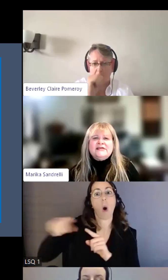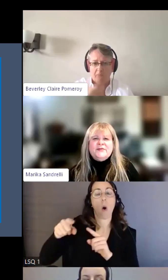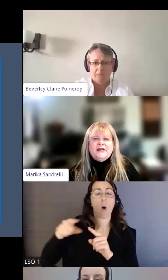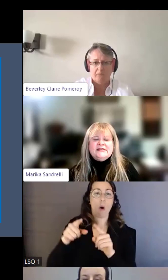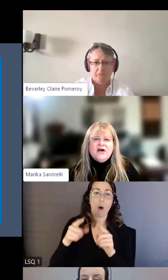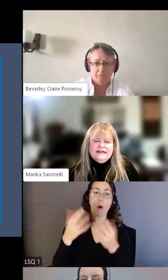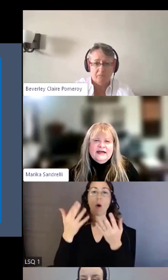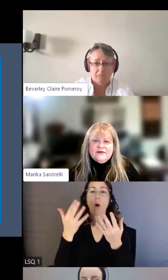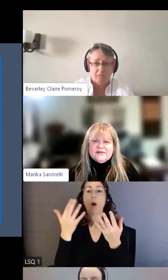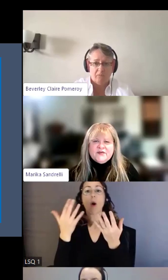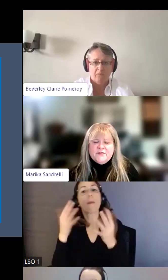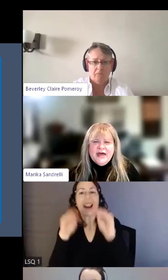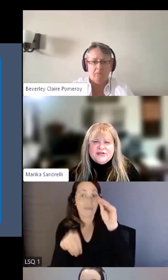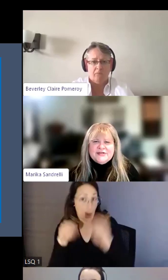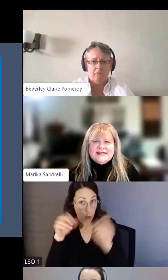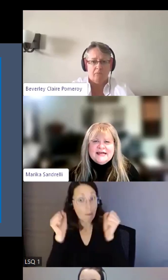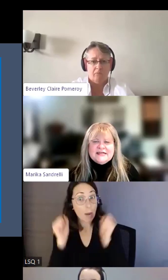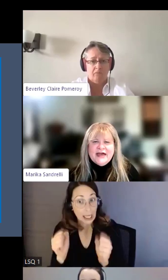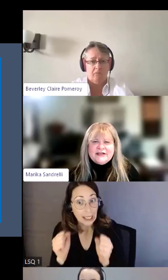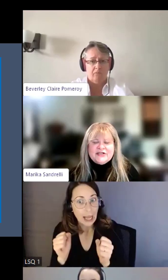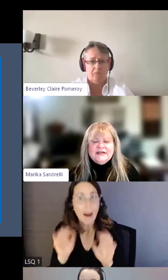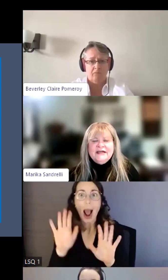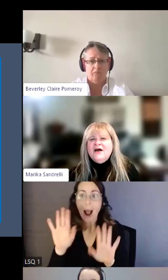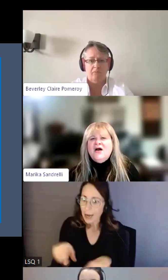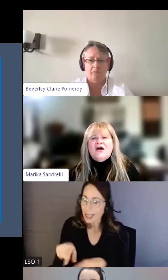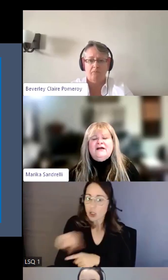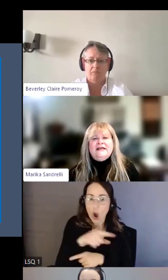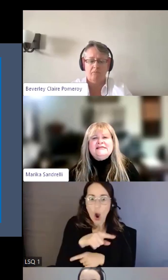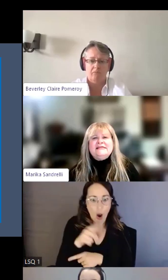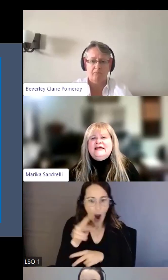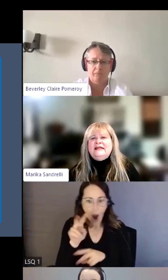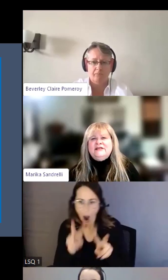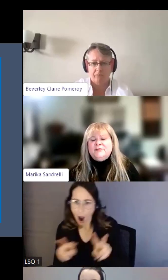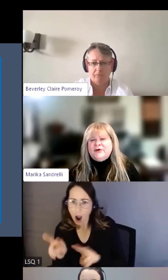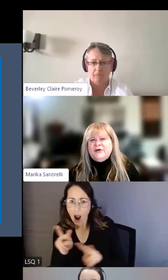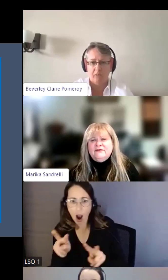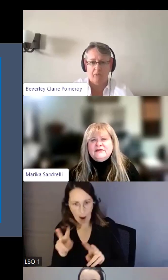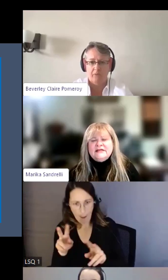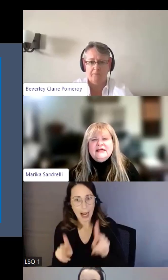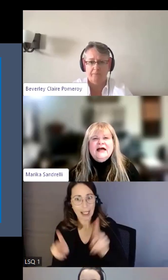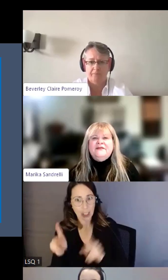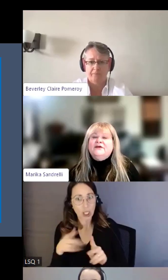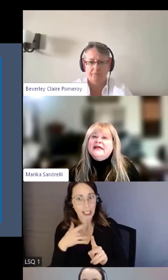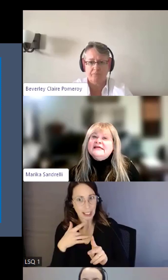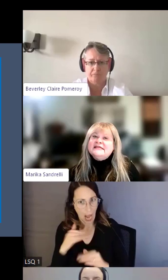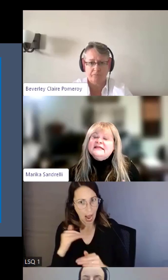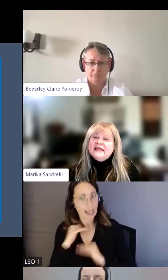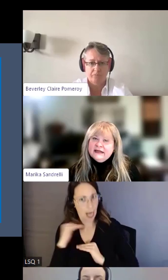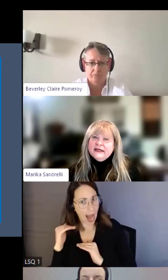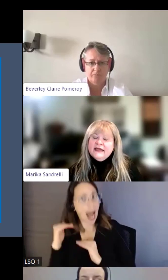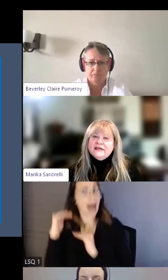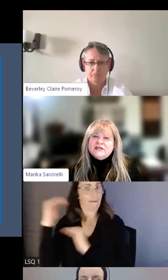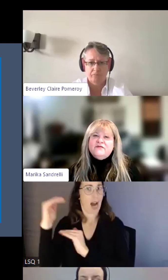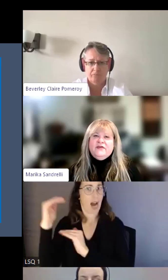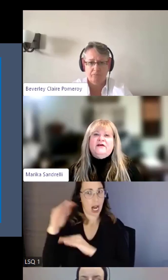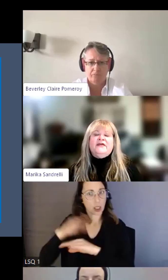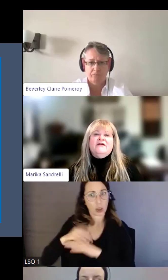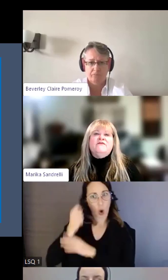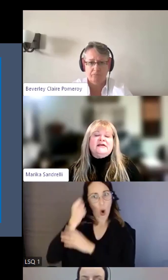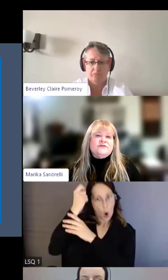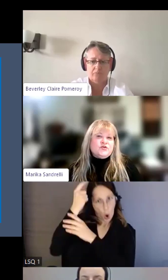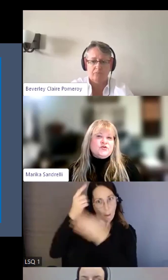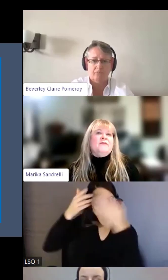des niveaux élevés de satisfaction de compassion sont moins aptes à souffrir d'un burn-out, de souffrir les effets